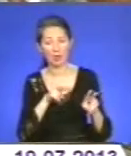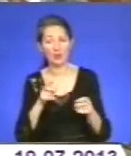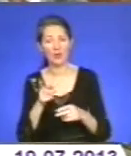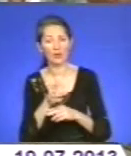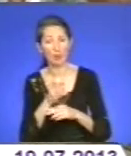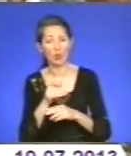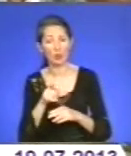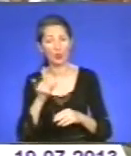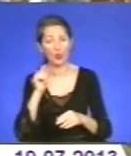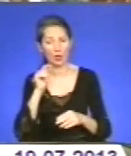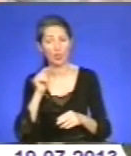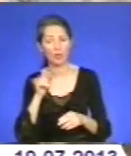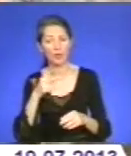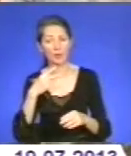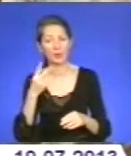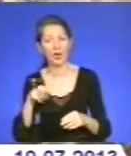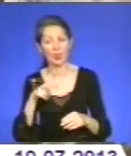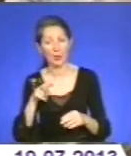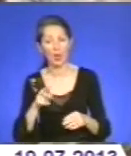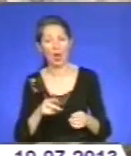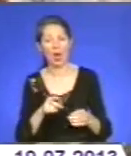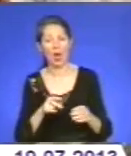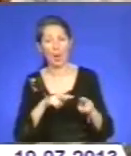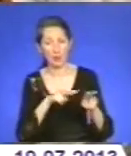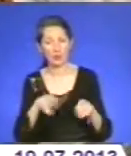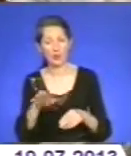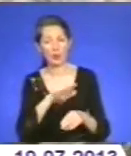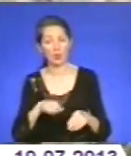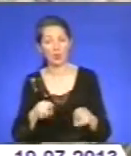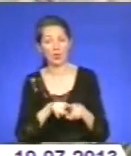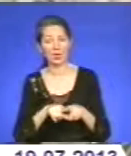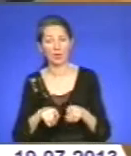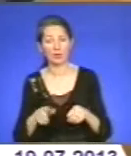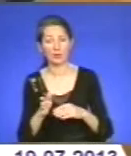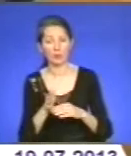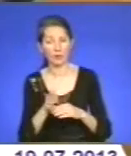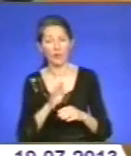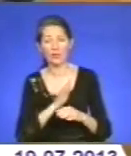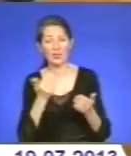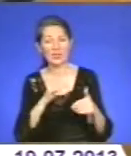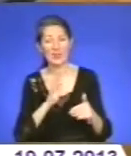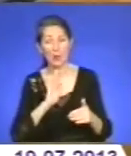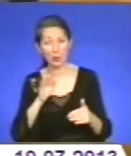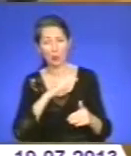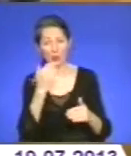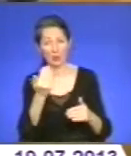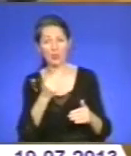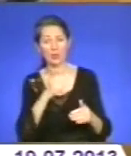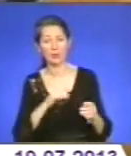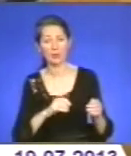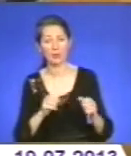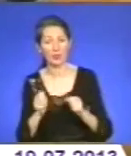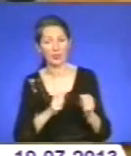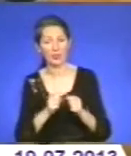22 липня, мисливські угіддя та водойми товариства вже не будуть у їхньому підпорядкуванні. Всі мисливські угіддя Тернопільської